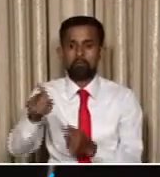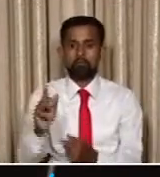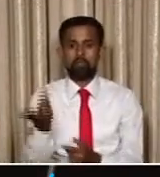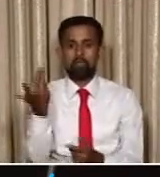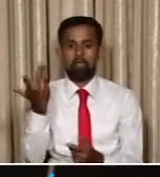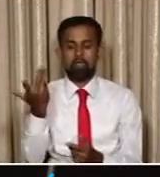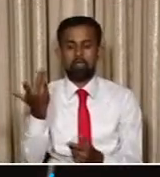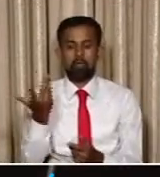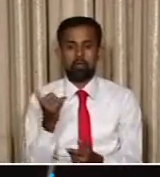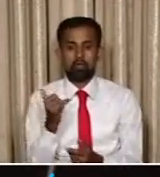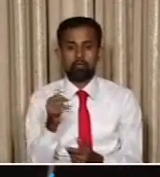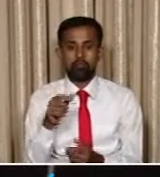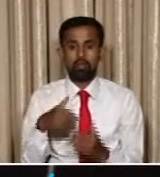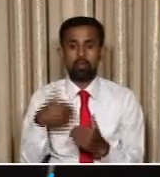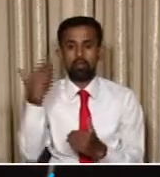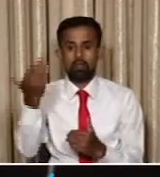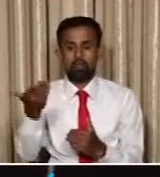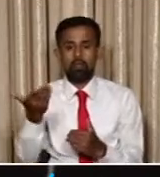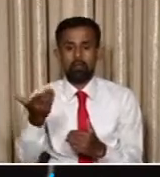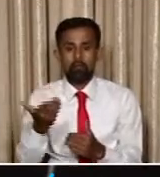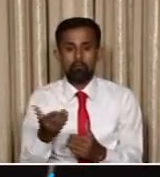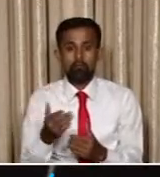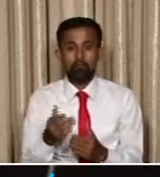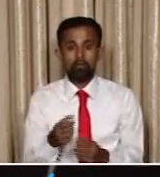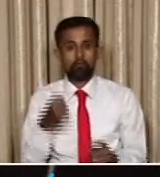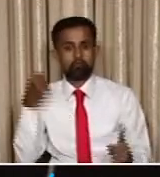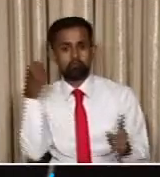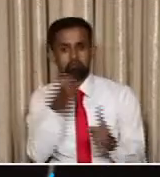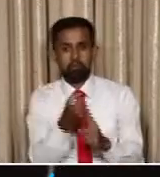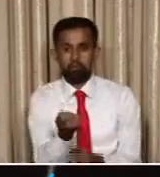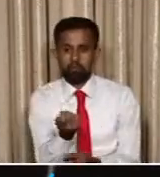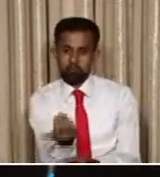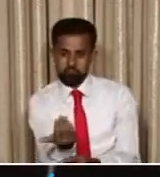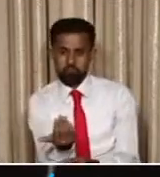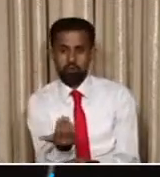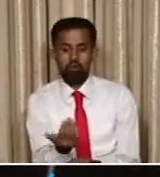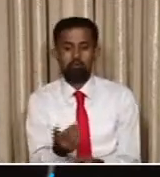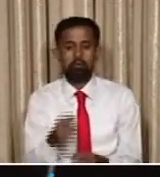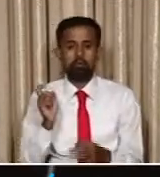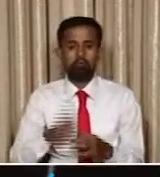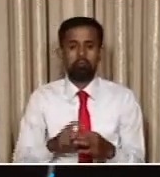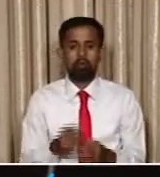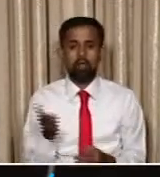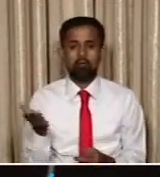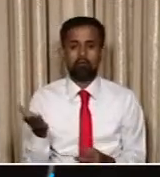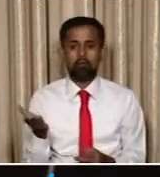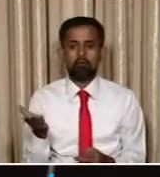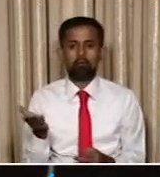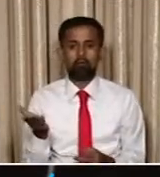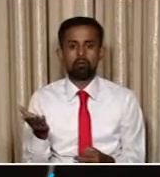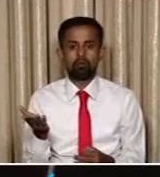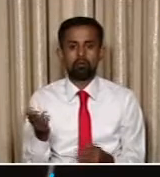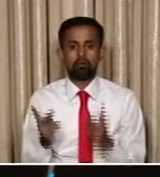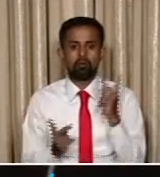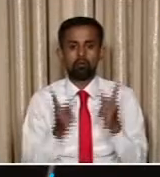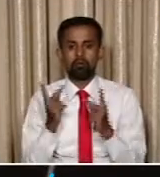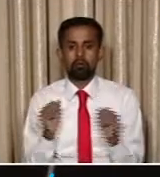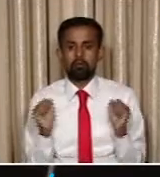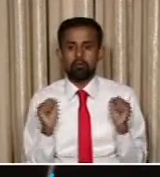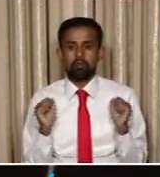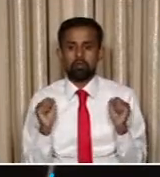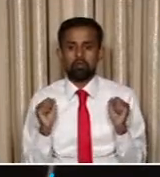මේ සමහරක් අය එළියට ඇවිල්ලා මේ ගයිඩ්ලට ගහනවා සල්ලි ඉල්ලනවා මේ වගේ ප්‍රශ්න තියෙනවා එතකොට සංචාරකයෝ බය